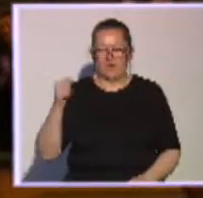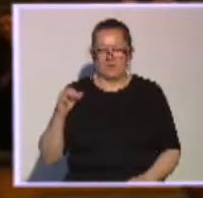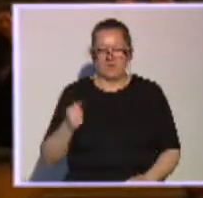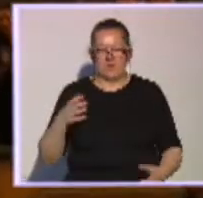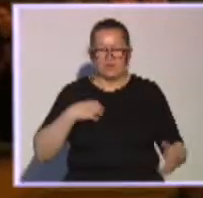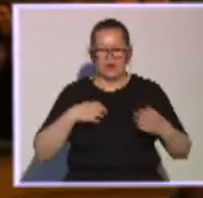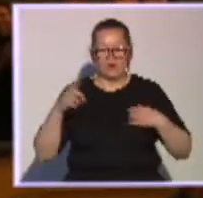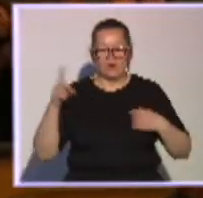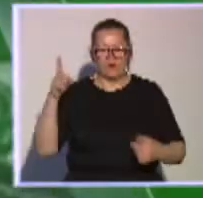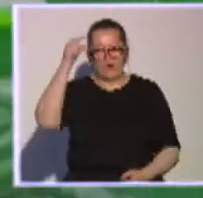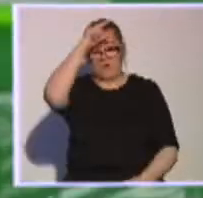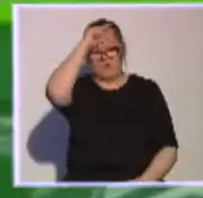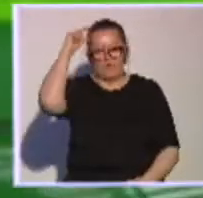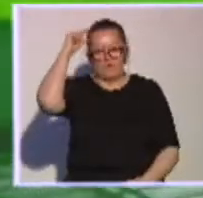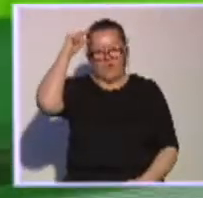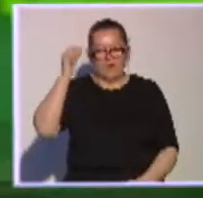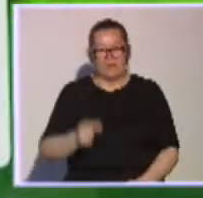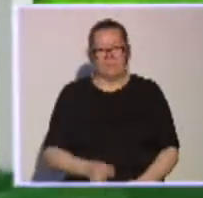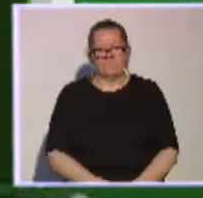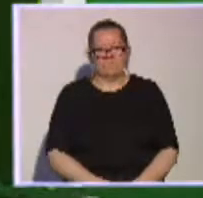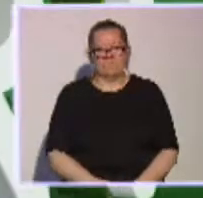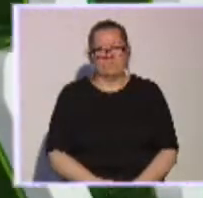Vară.